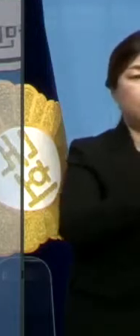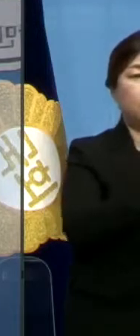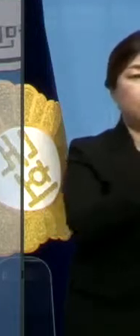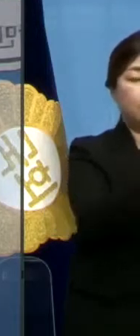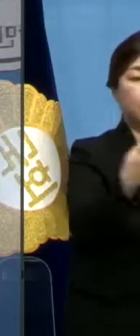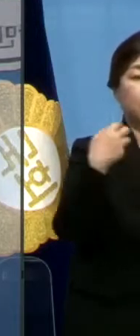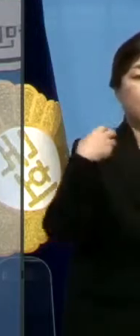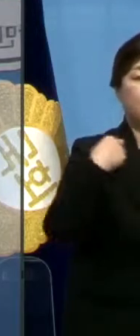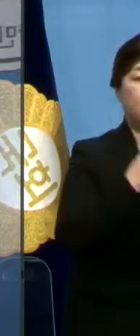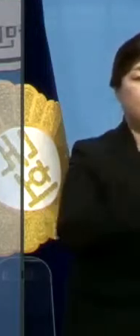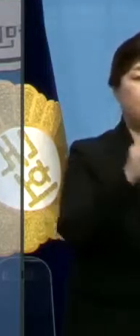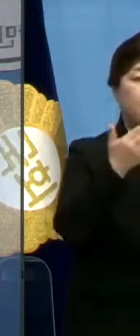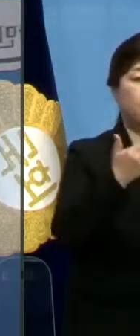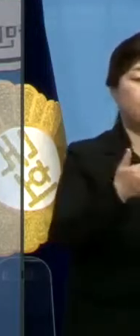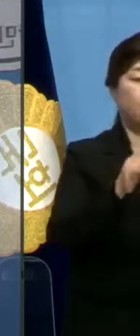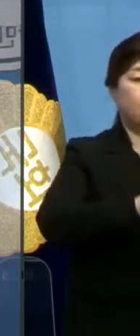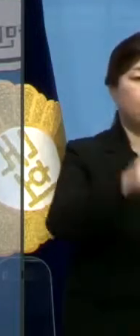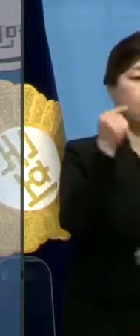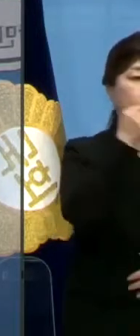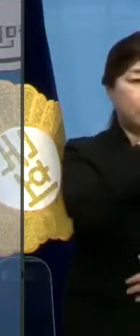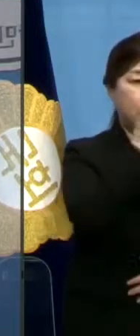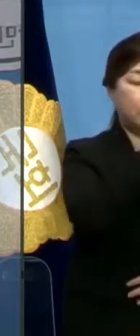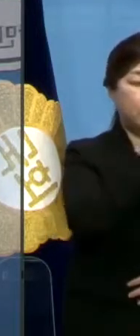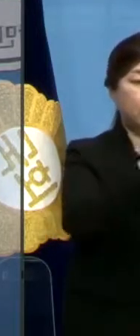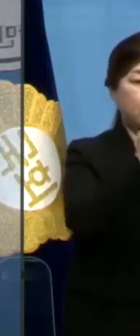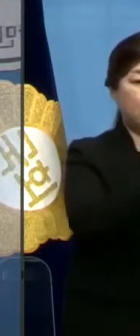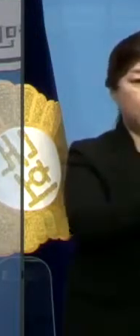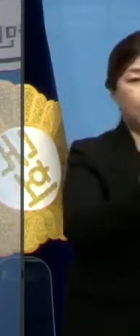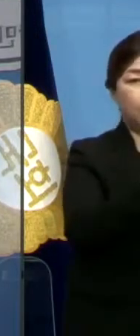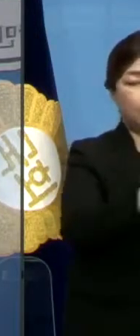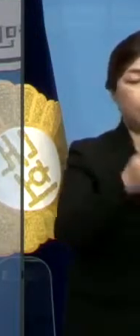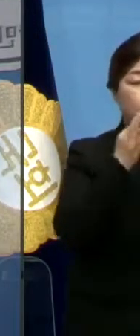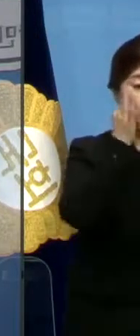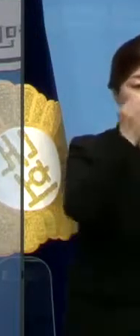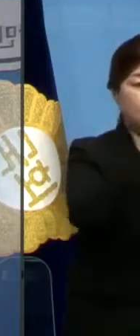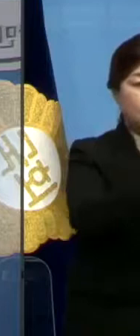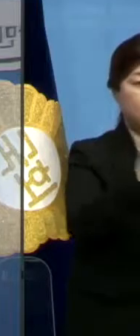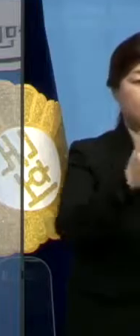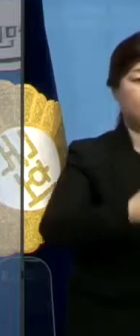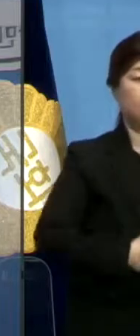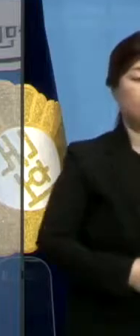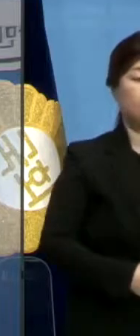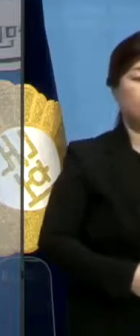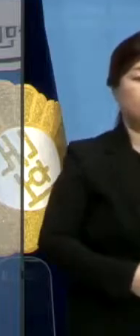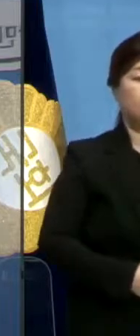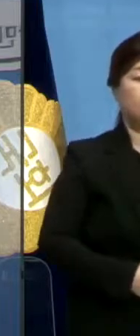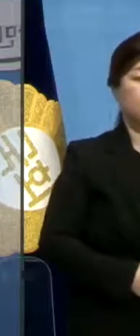책임을 져야 할 것이고 더욱 철저히 방역에 힘써야 할 것입니다.